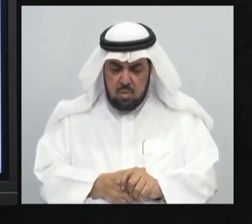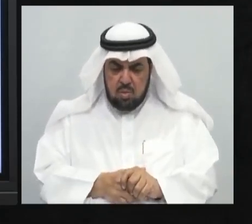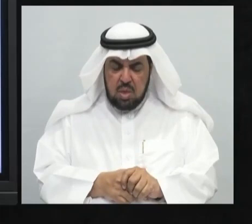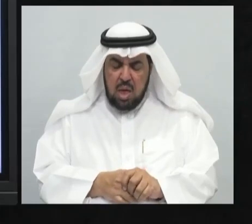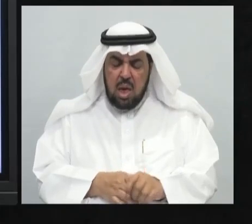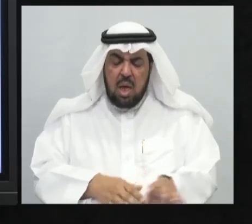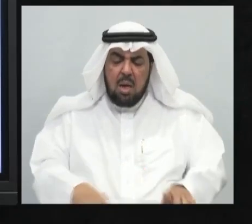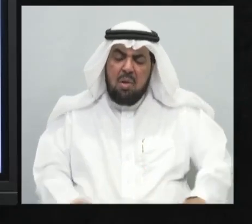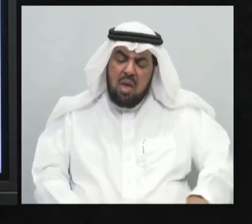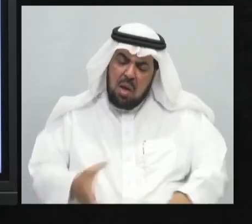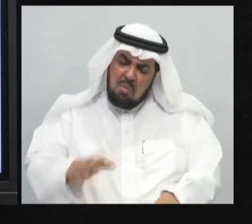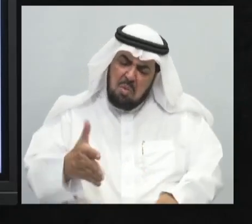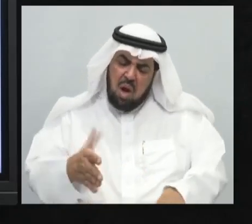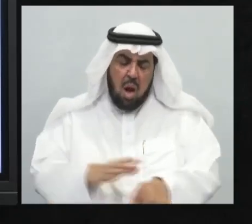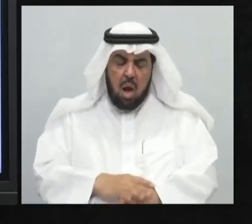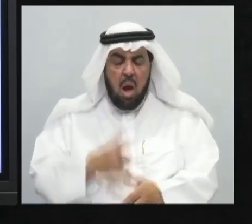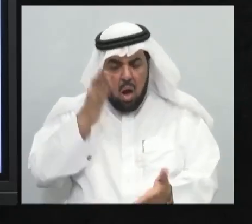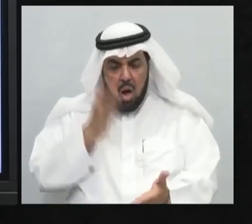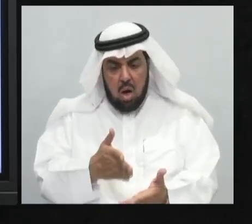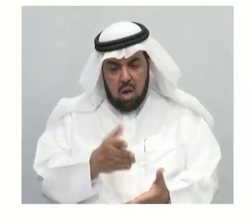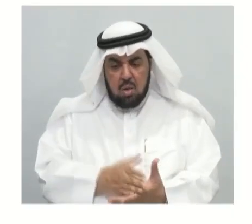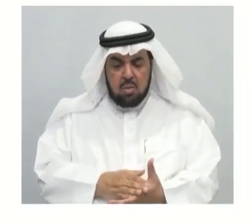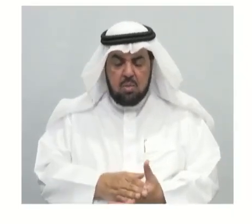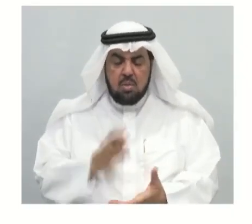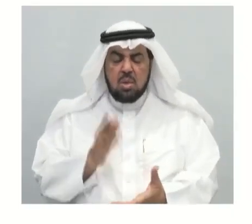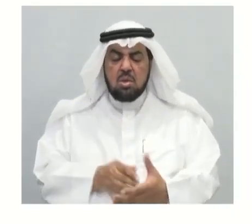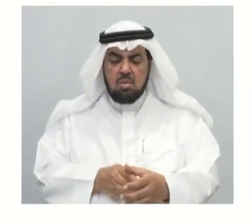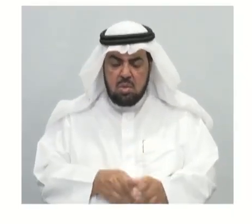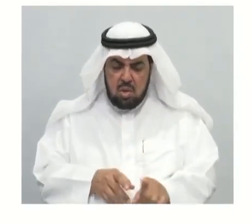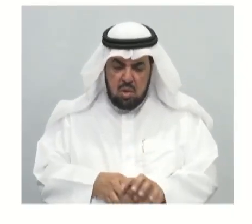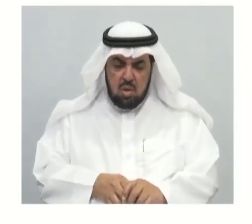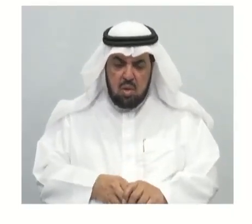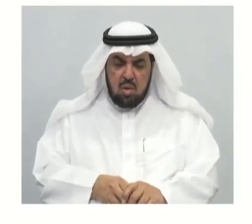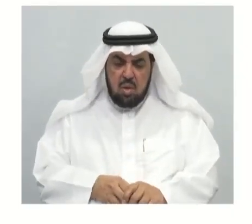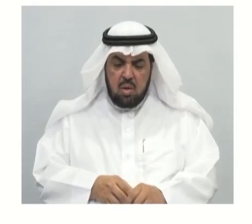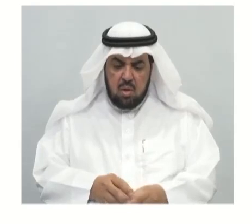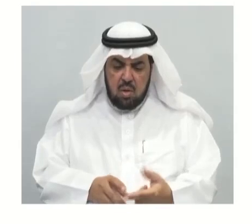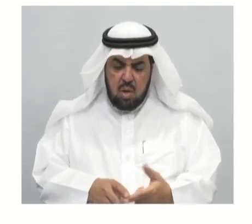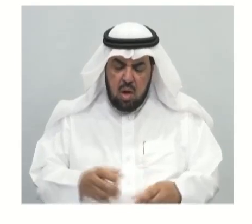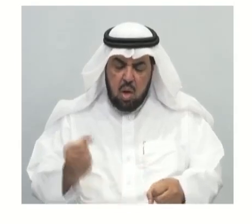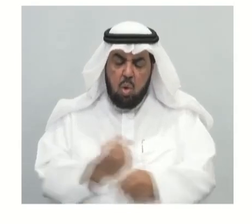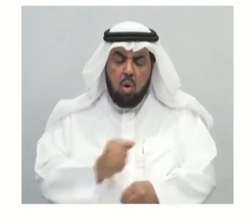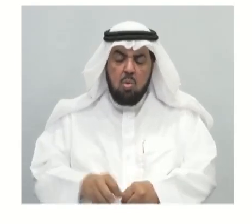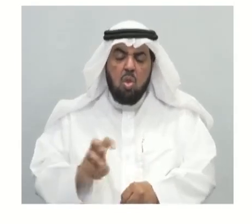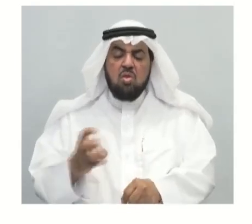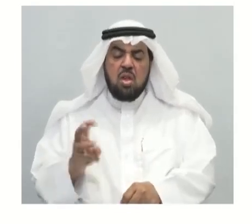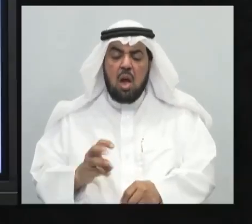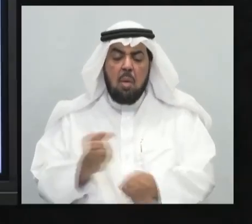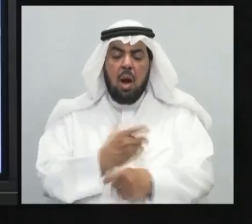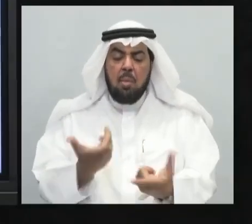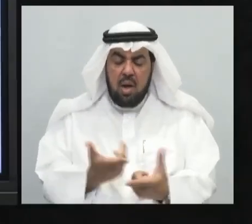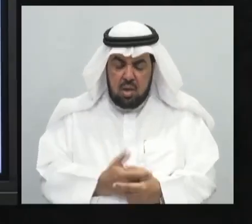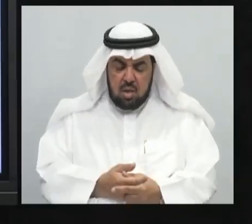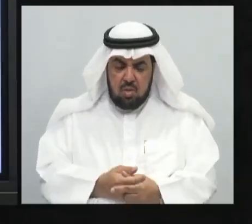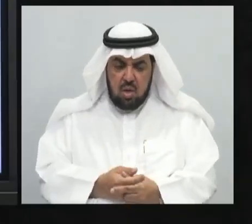متحيزه الحقائق الموجوده فيها هذه التقارير غير متحيزه ايضا ادوارهم في الشركه فلان